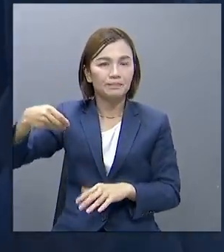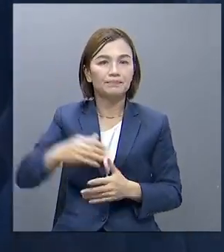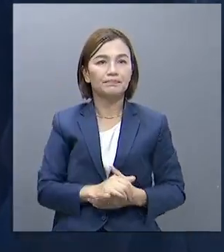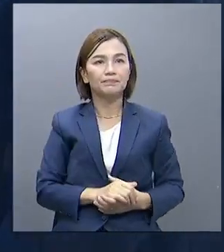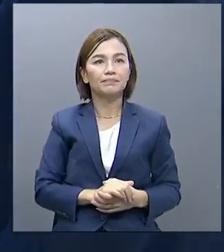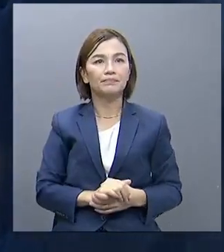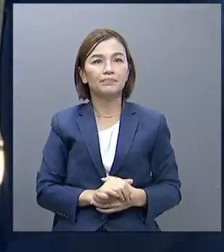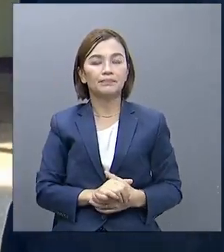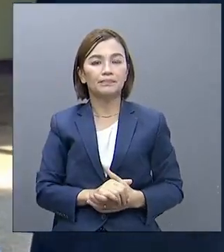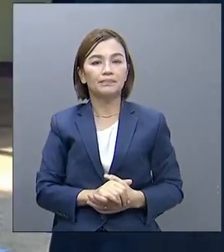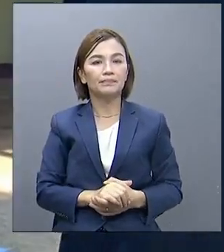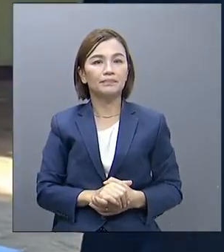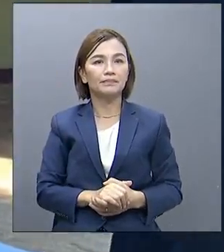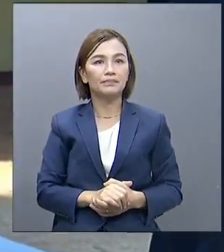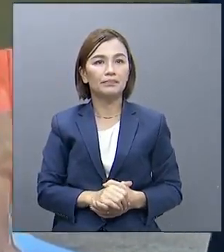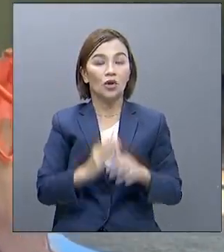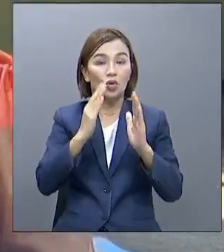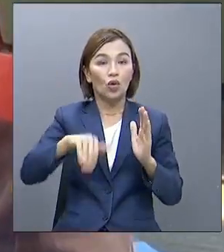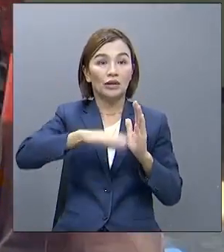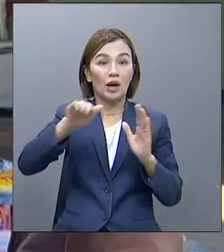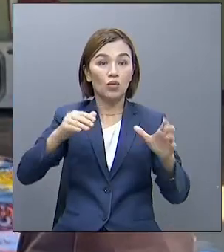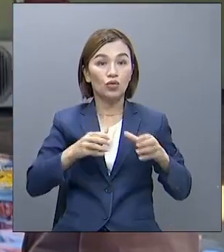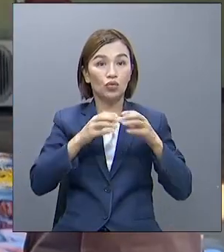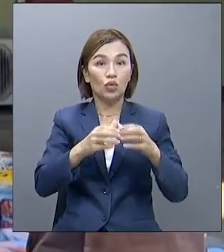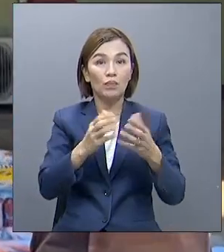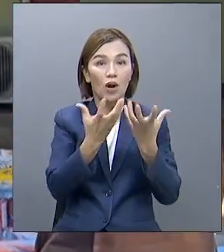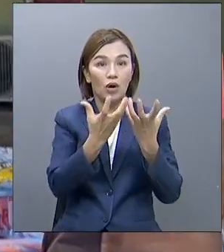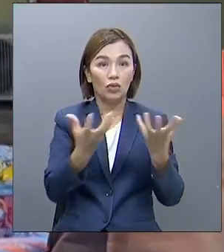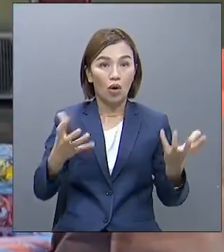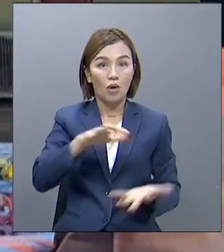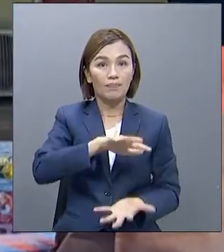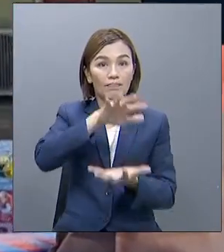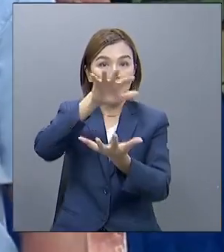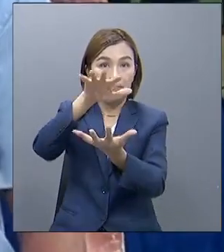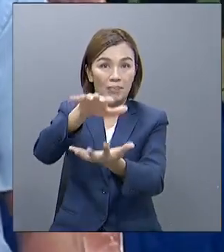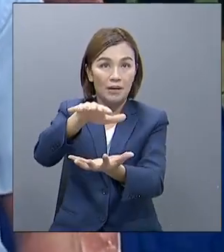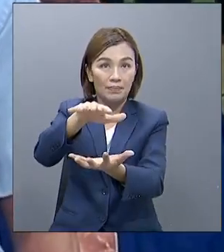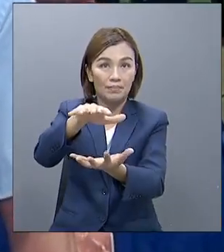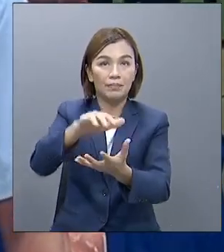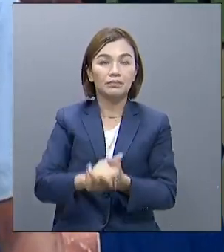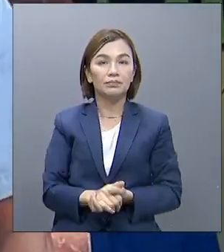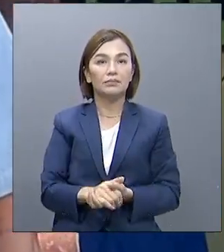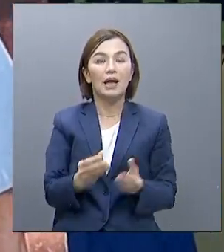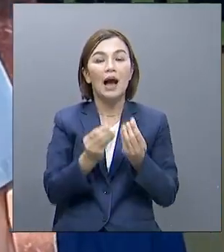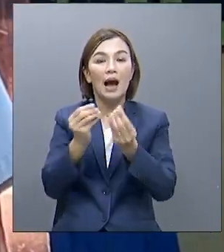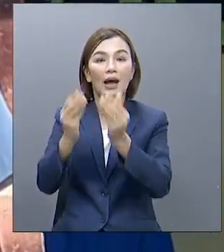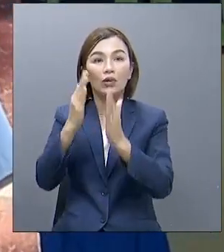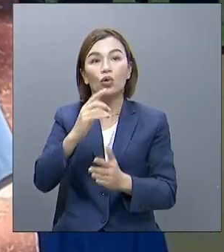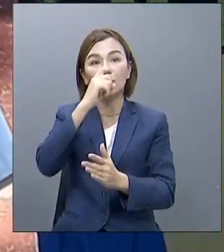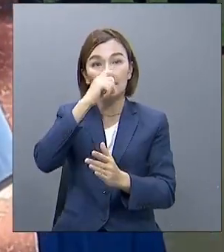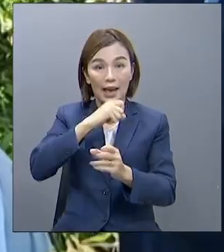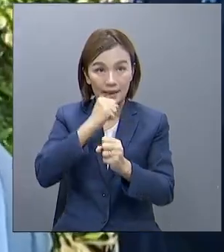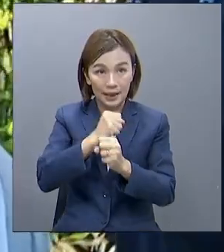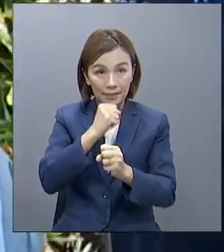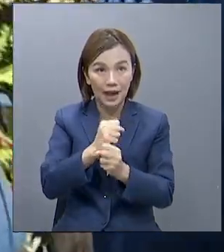นอกจากนี้ค่ะทางท่านอัยการและคณะนะคะก็ได้มอบของที่จำเป็นเพื่อยังชีพแล้วก็เป็นที่ระลึกแก่แรงงานไทยเพื่อเป็นขวั